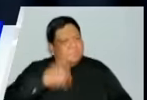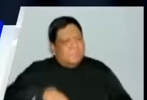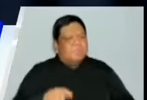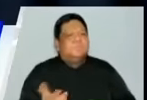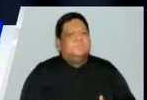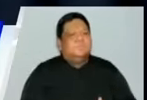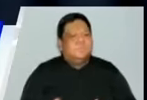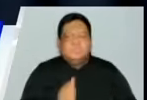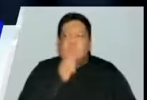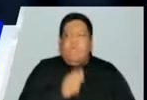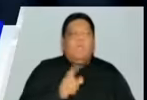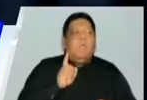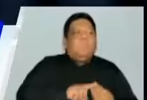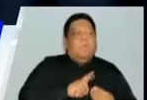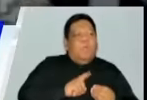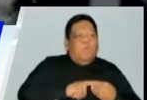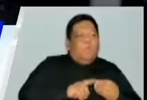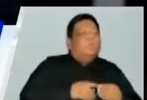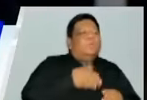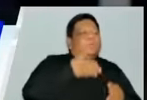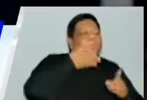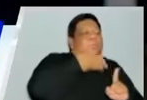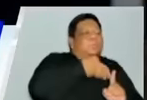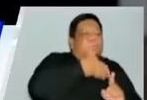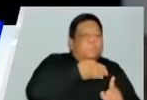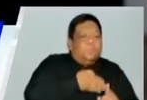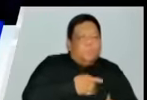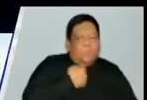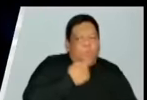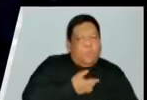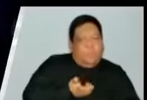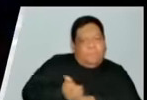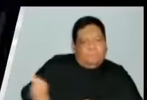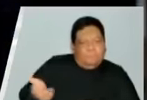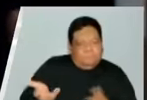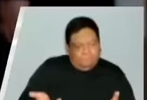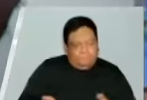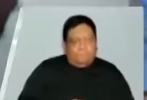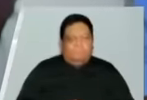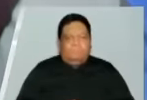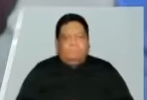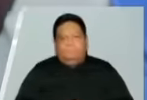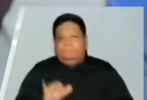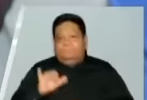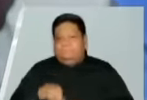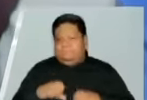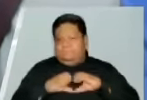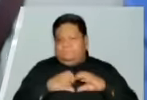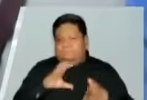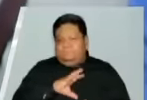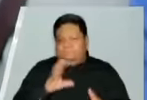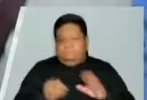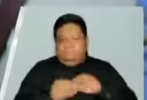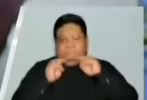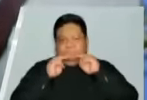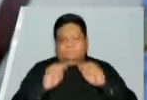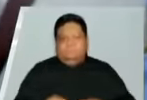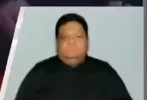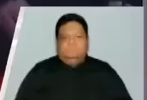yung nag-abuso sa kanila. Para sa GMA Integrated News, Mav Gonzalez, Nakatutok, 24